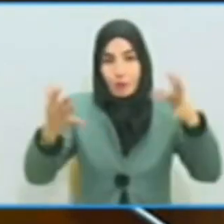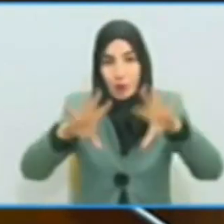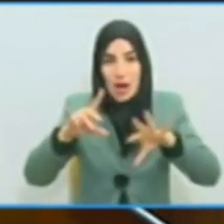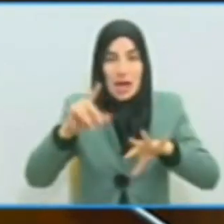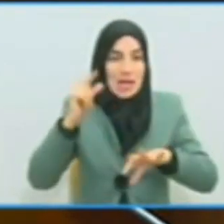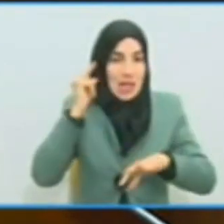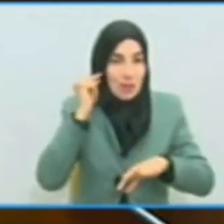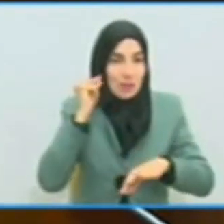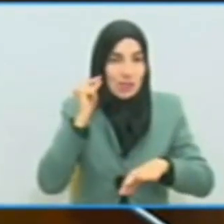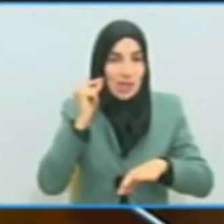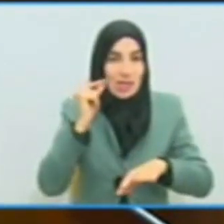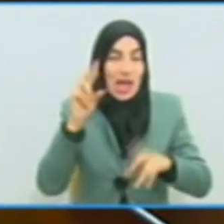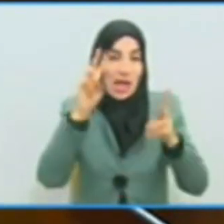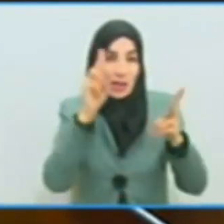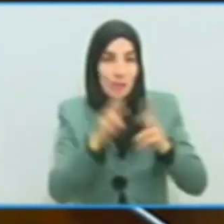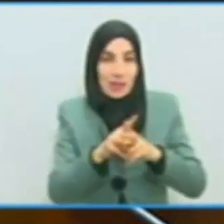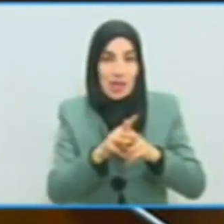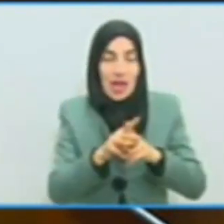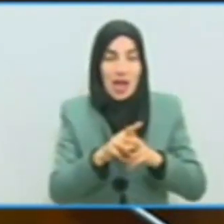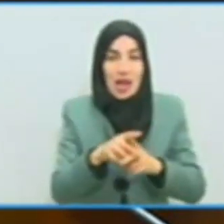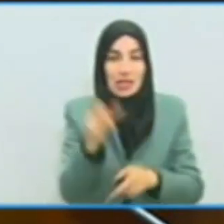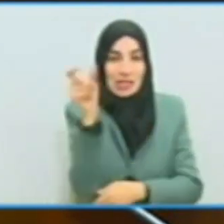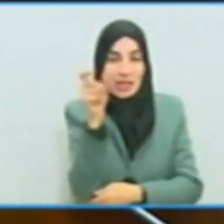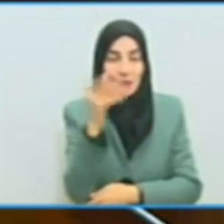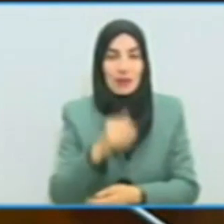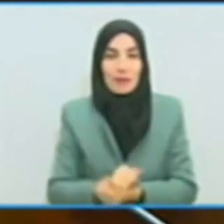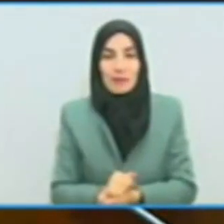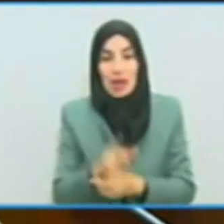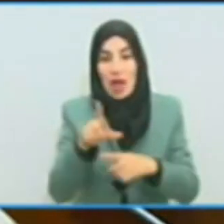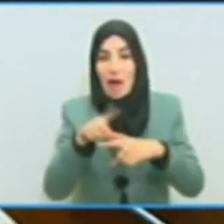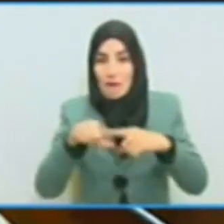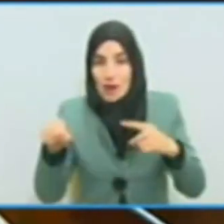عاصمة الثقافة الإسلامية. وقد تناول هذا الفيلم الوثائقي سيرة